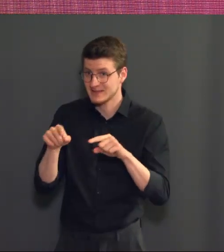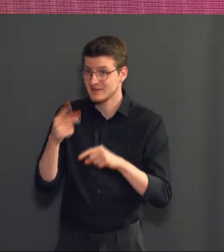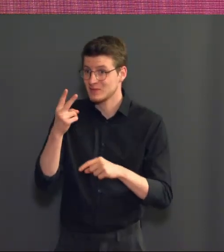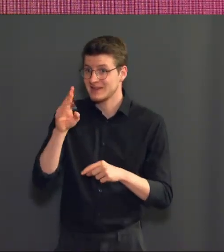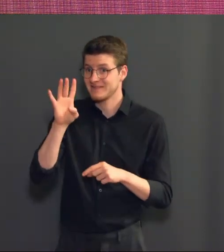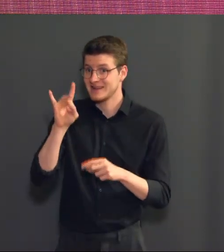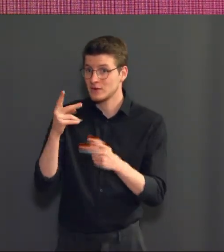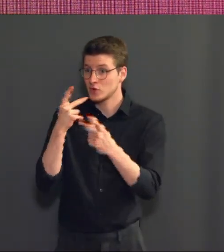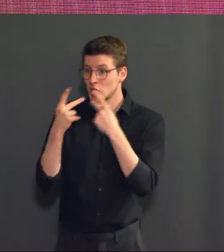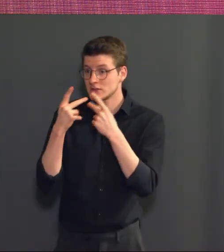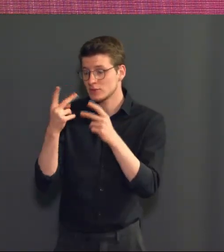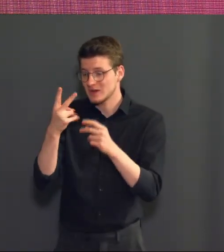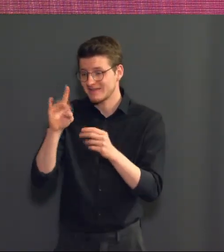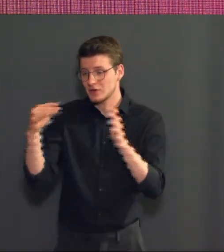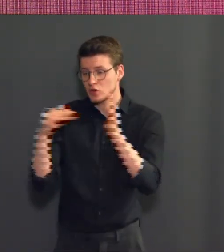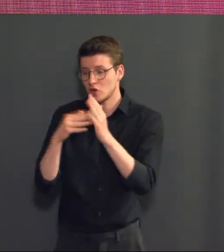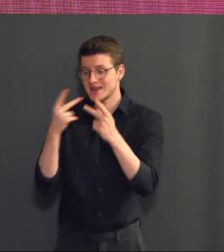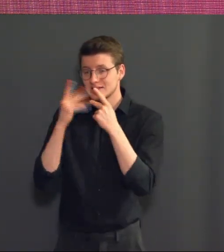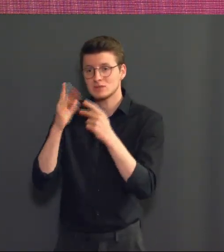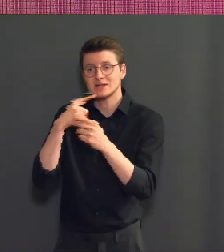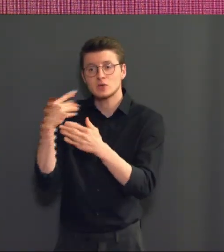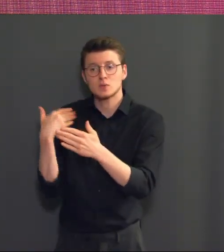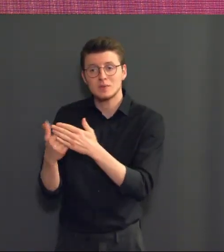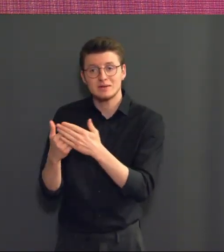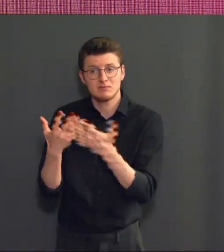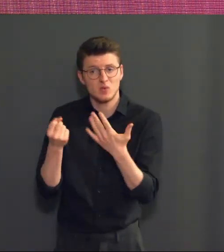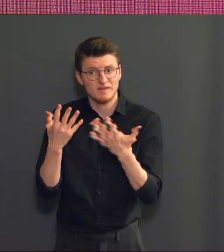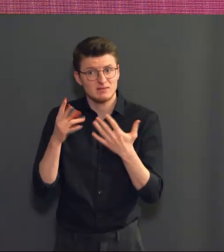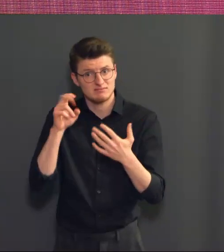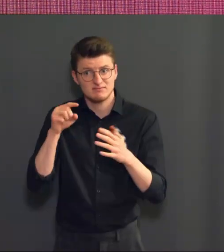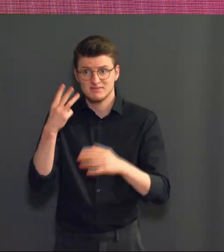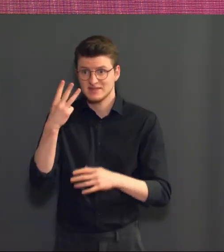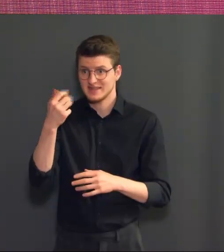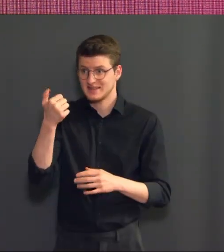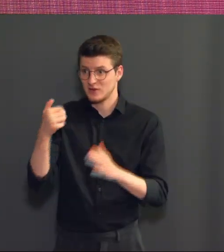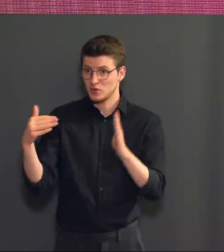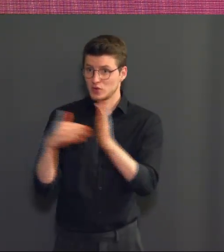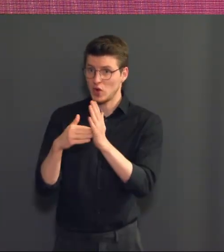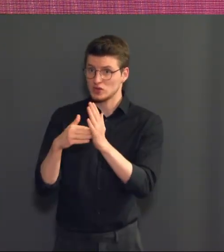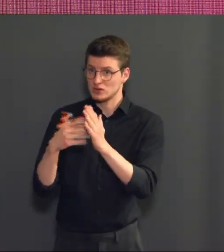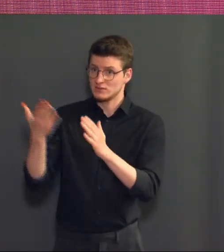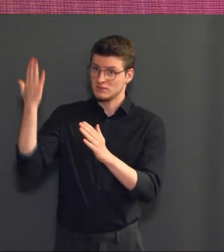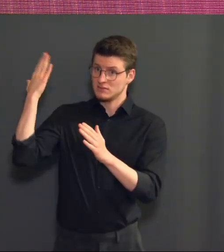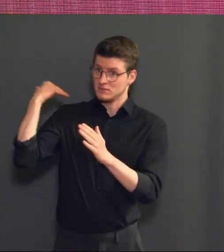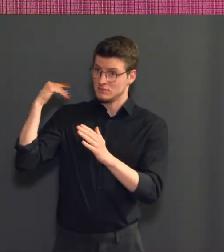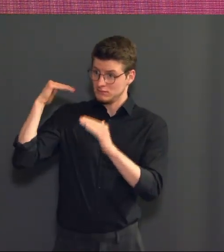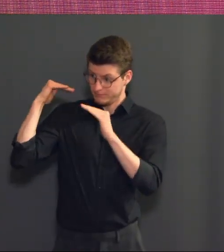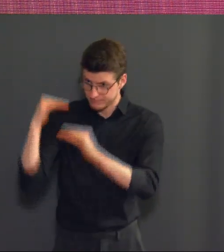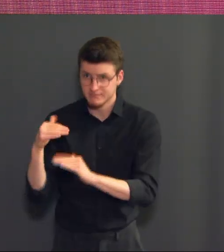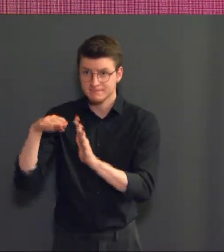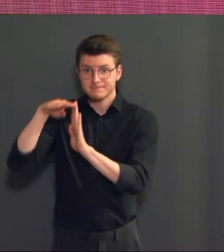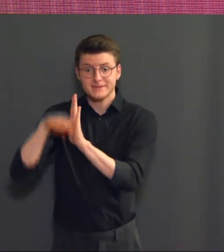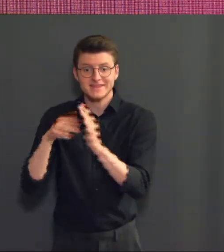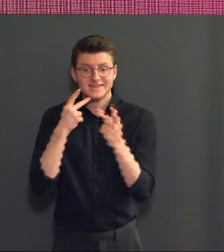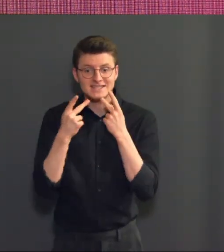uitgevoerd. In de week daarvoor waren dat er bijna 63.000. We vermoeden dat dat betekent